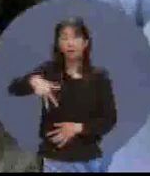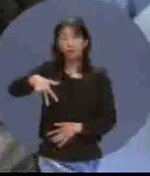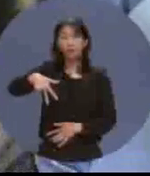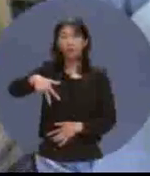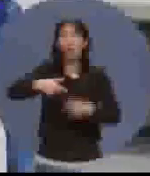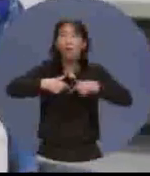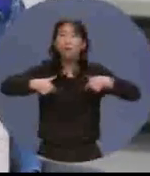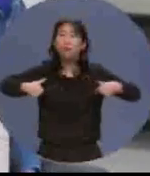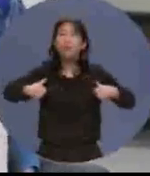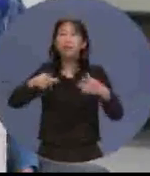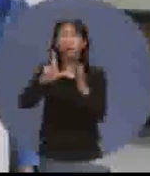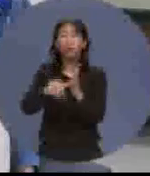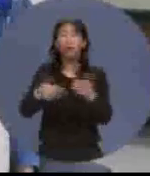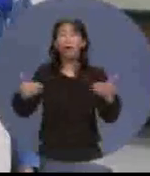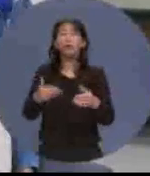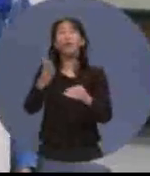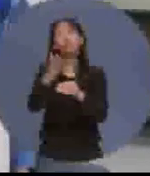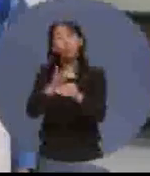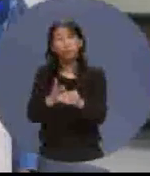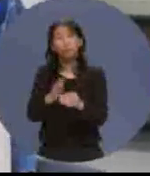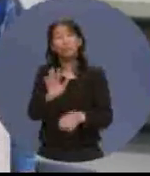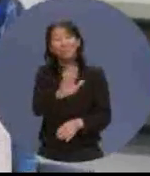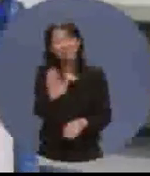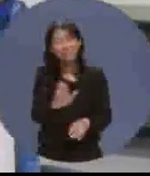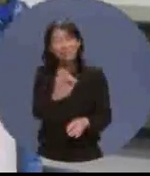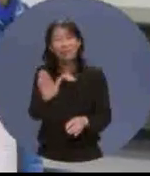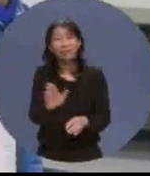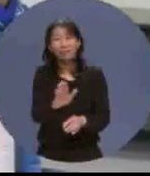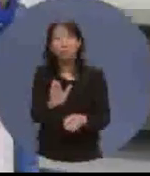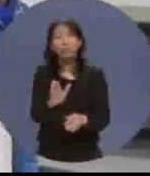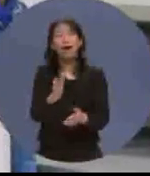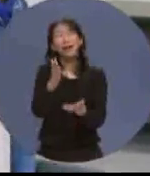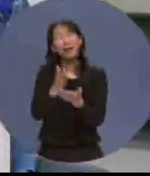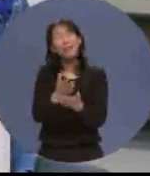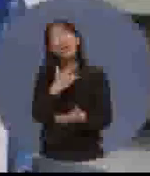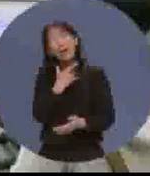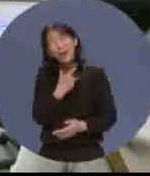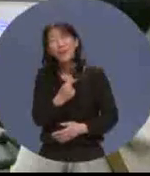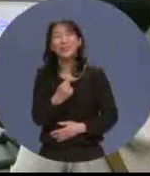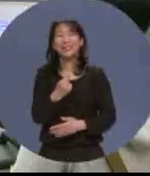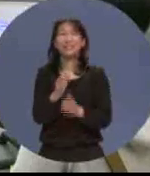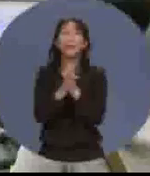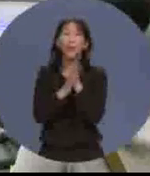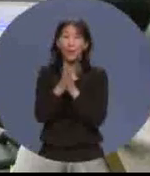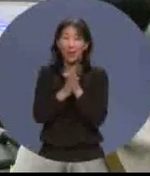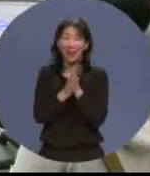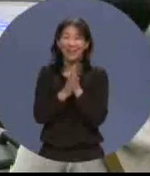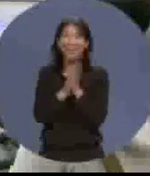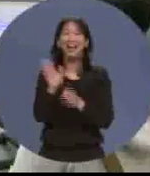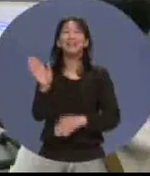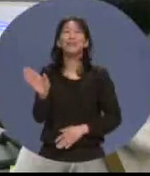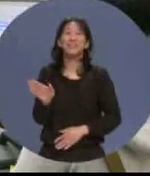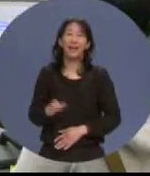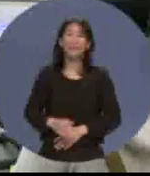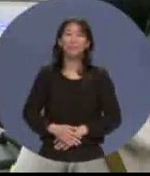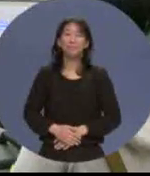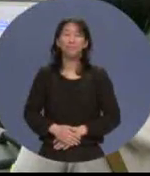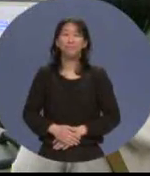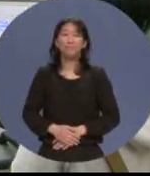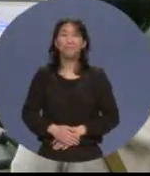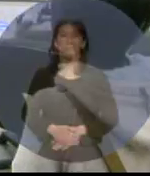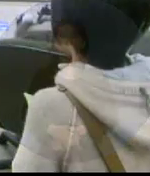をかけたり触ったりしないでほしいというお願いを子どもも大人も真剣に聞き入っていました。